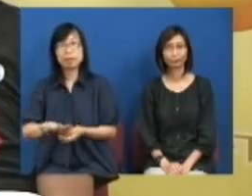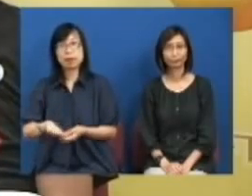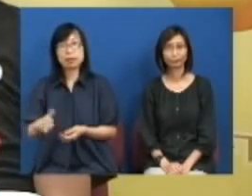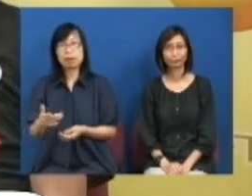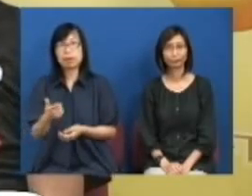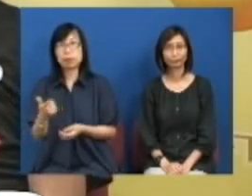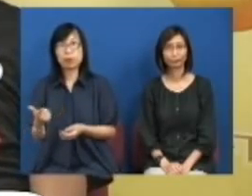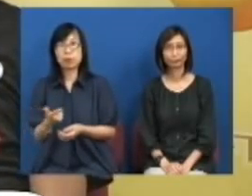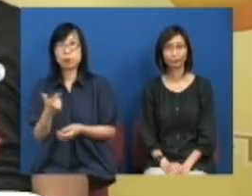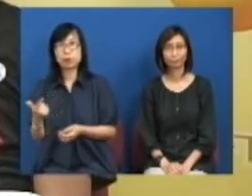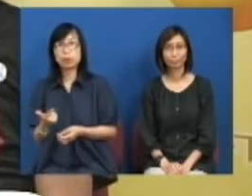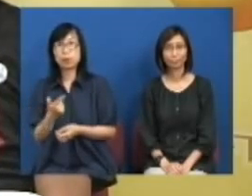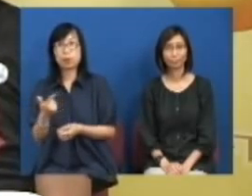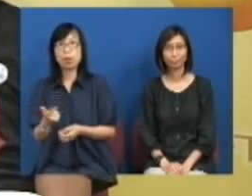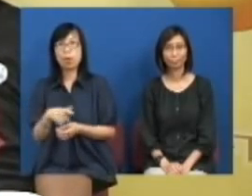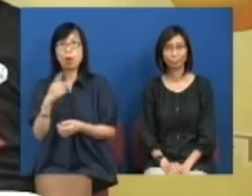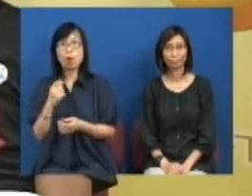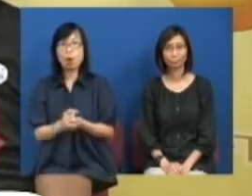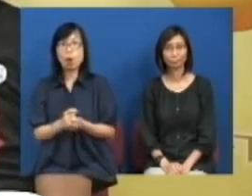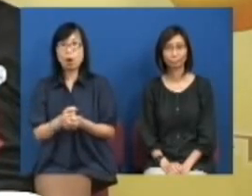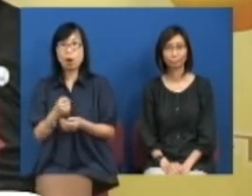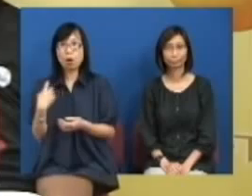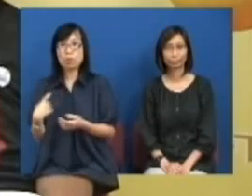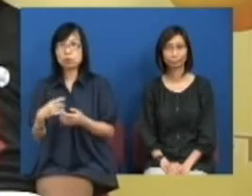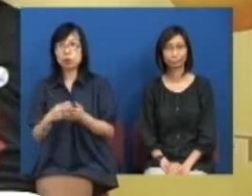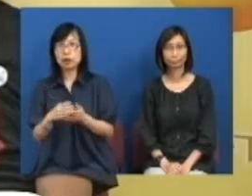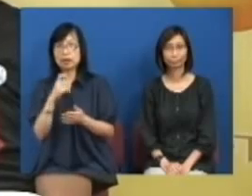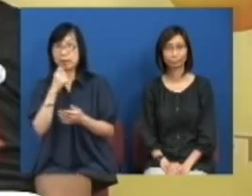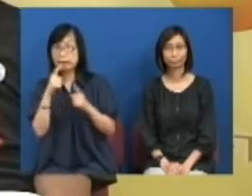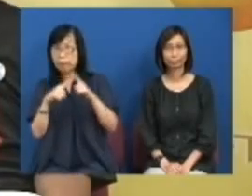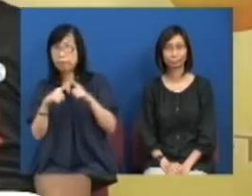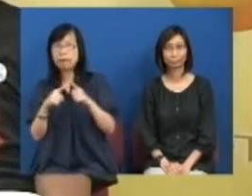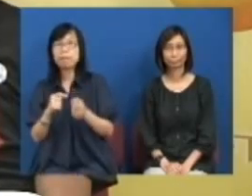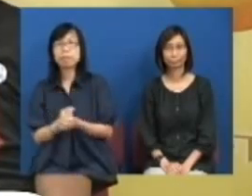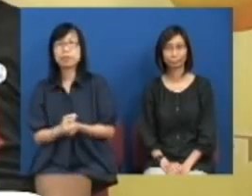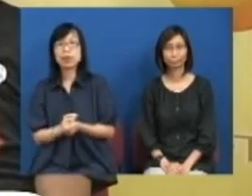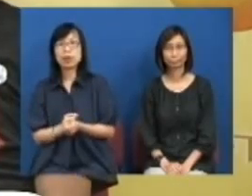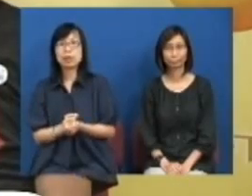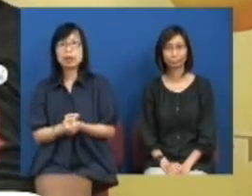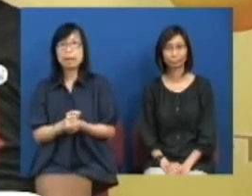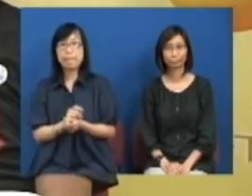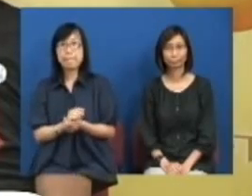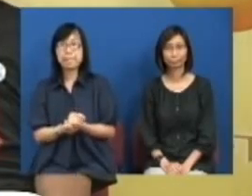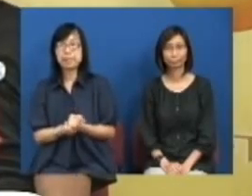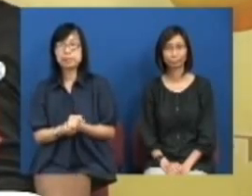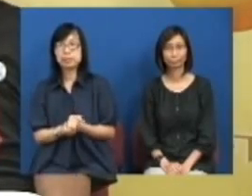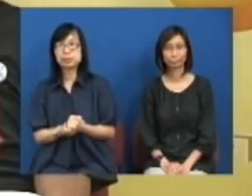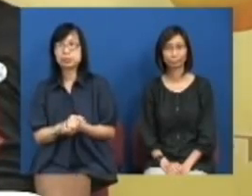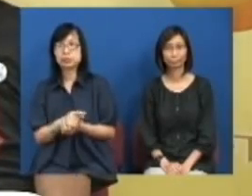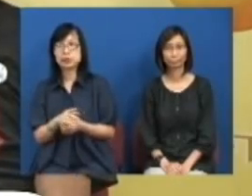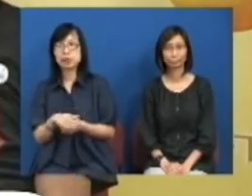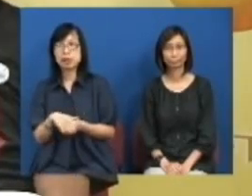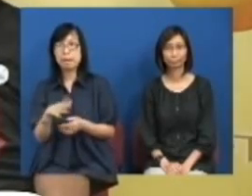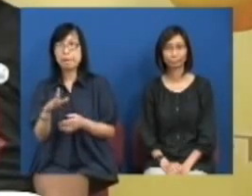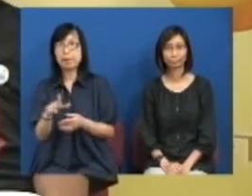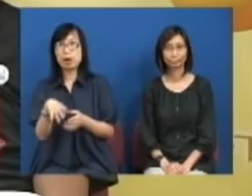多漢族嘅人咧就去開礦，咁就大家唔係淨係即係蒙